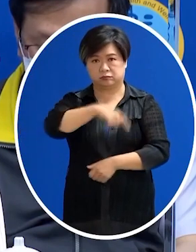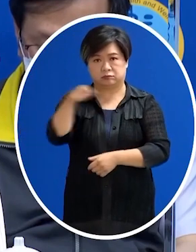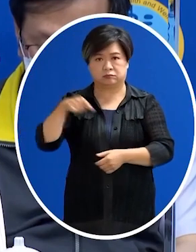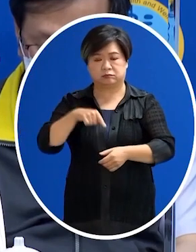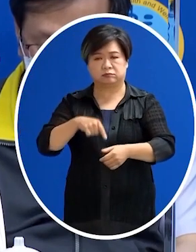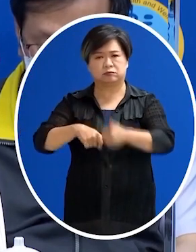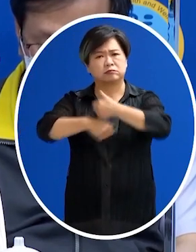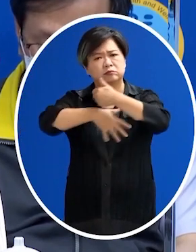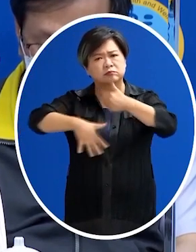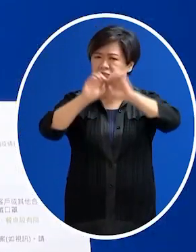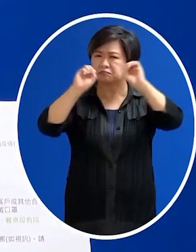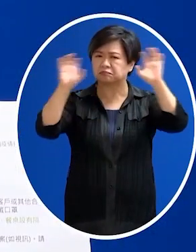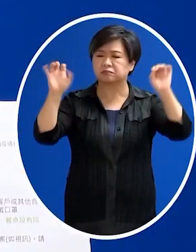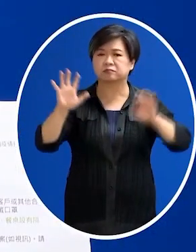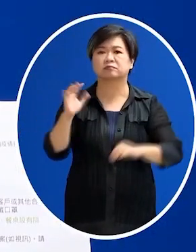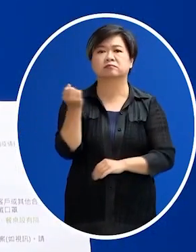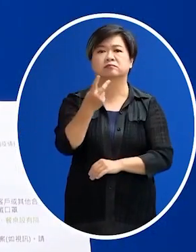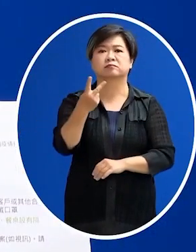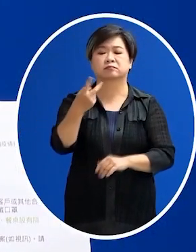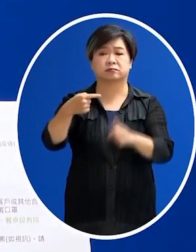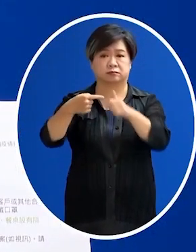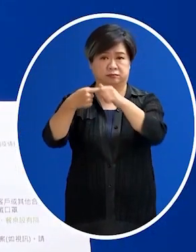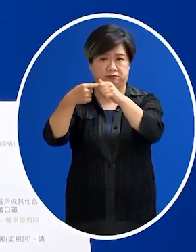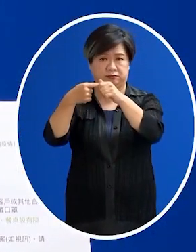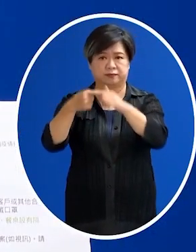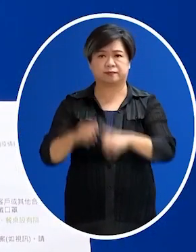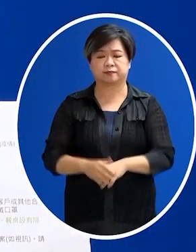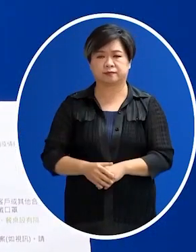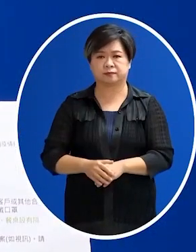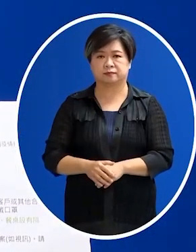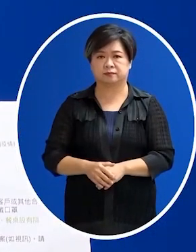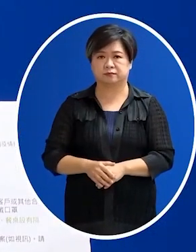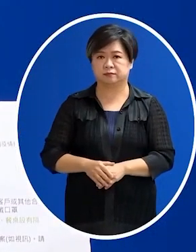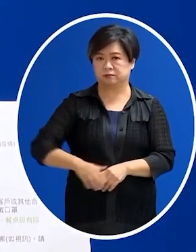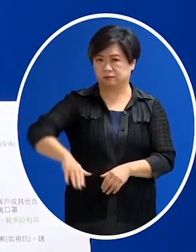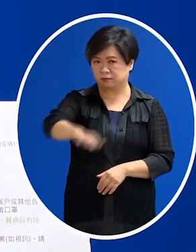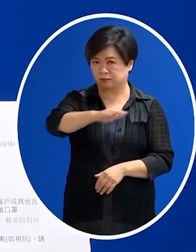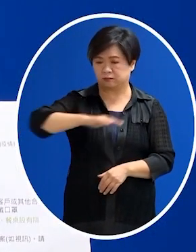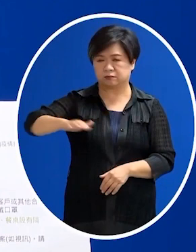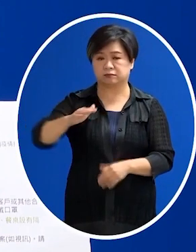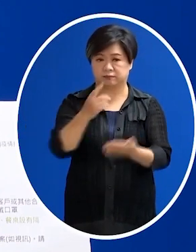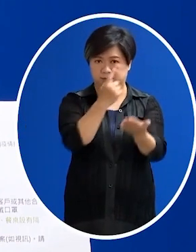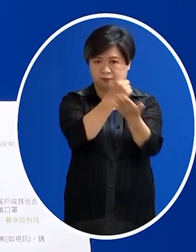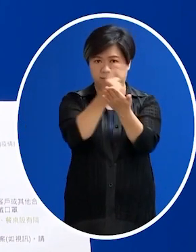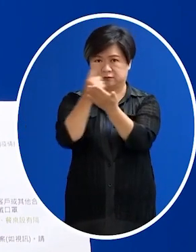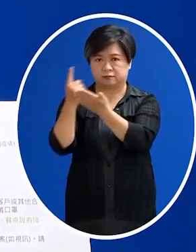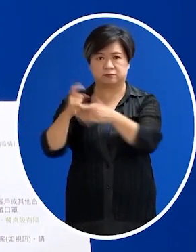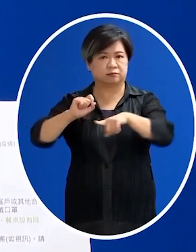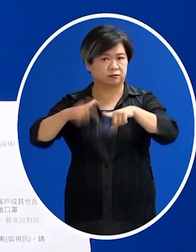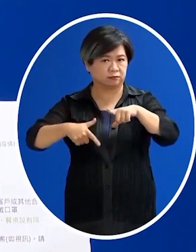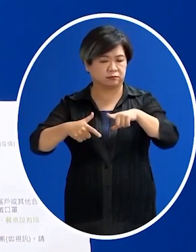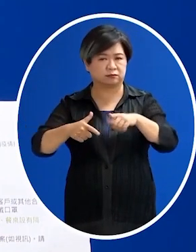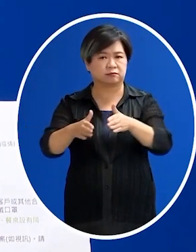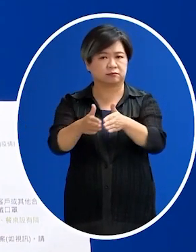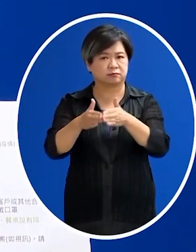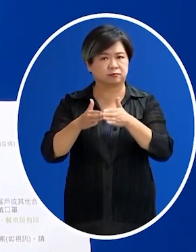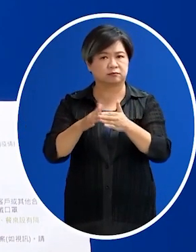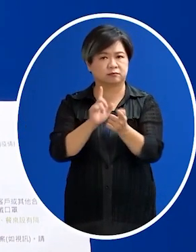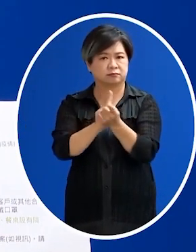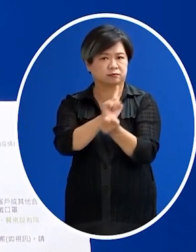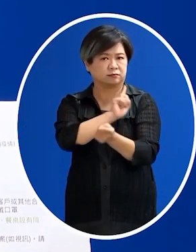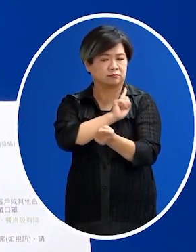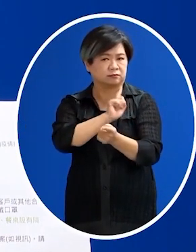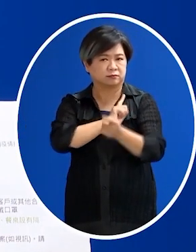强员工的健康监测。 那么第一个呢是全面性的，所有的企业呢都应该对于他